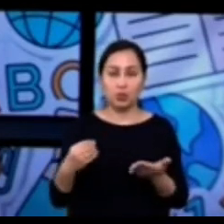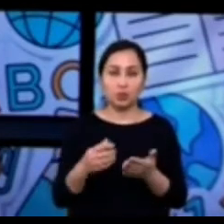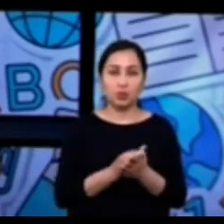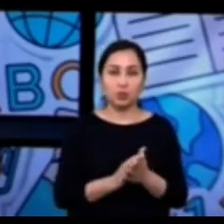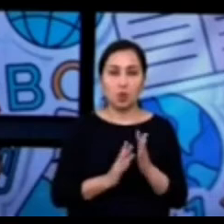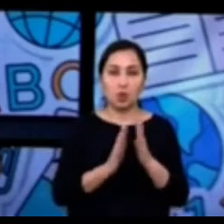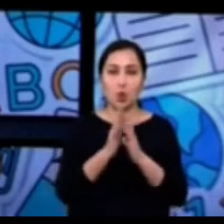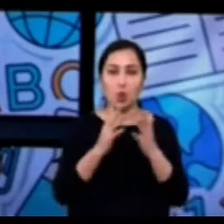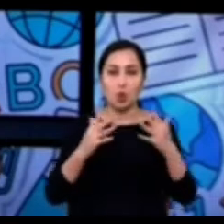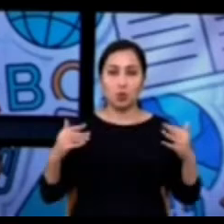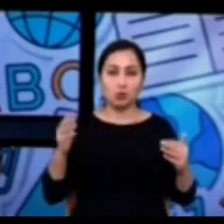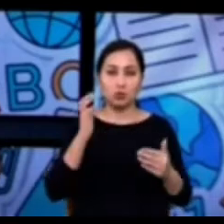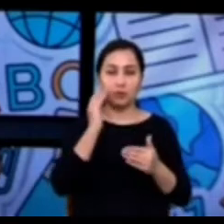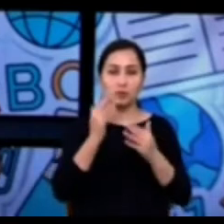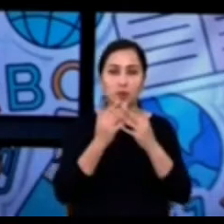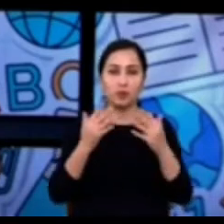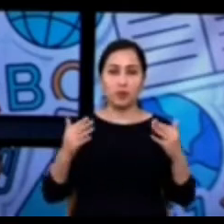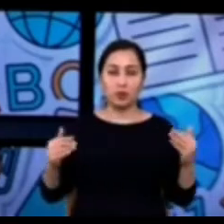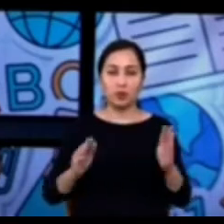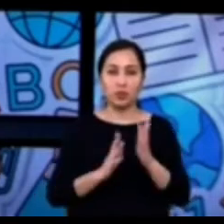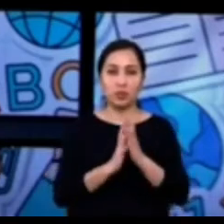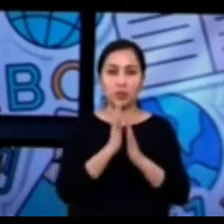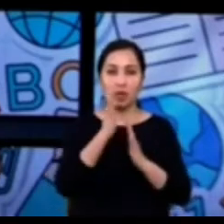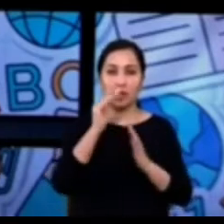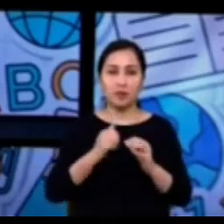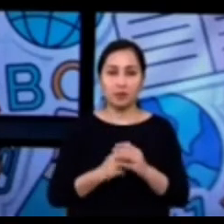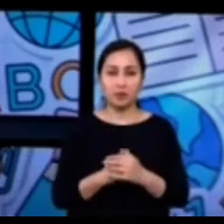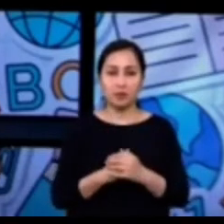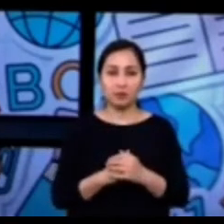собранные овощи, фрукты и травы.